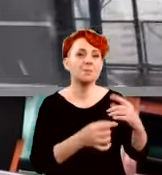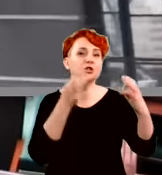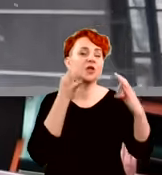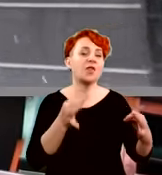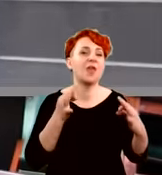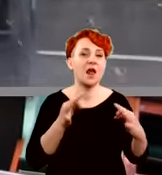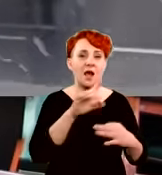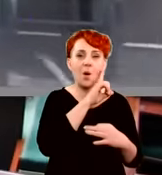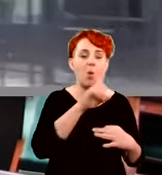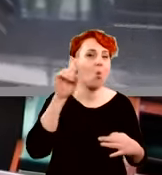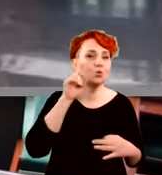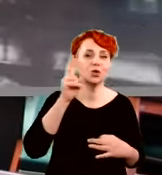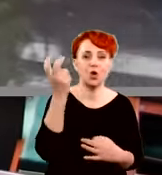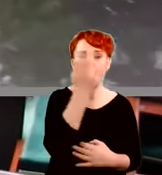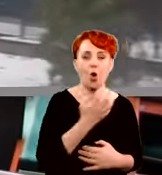biorą